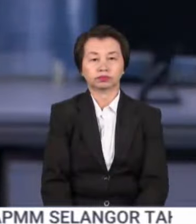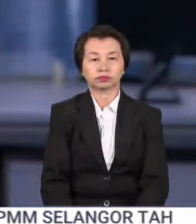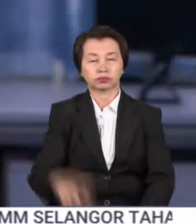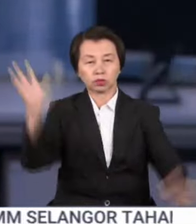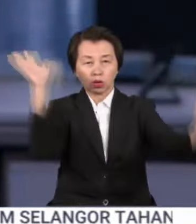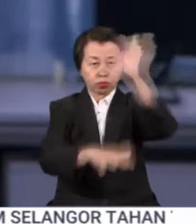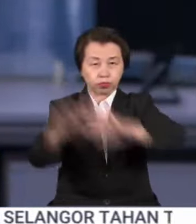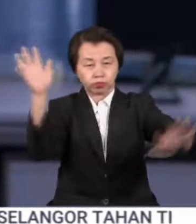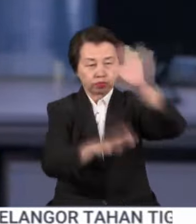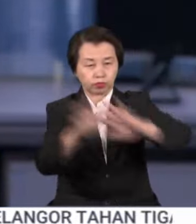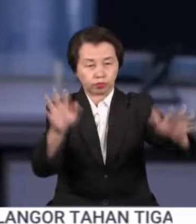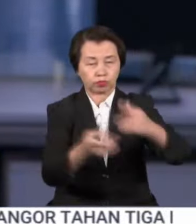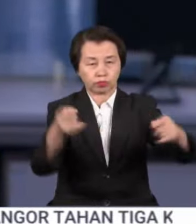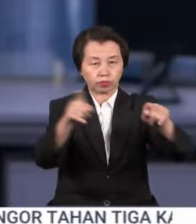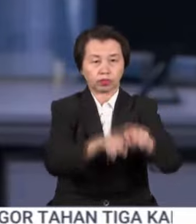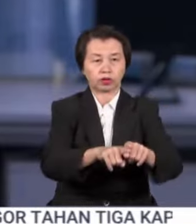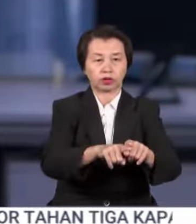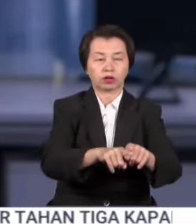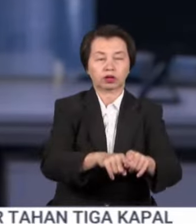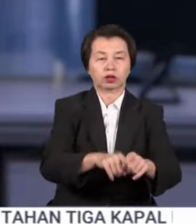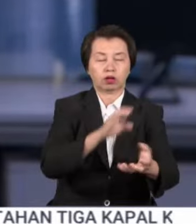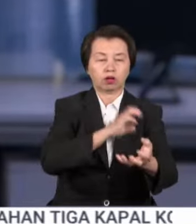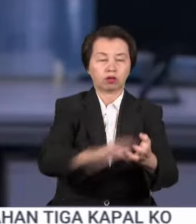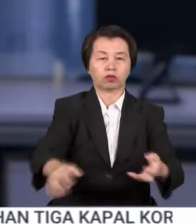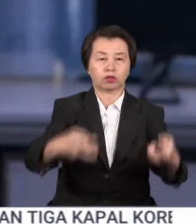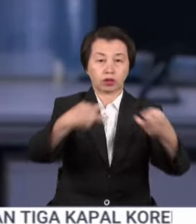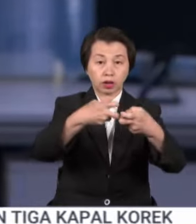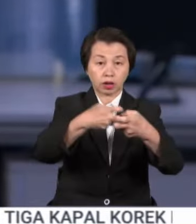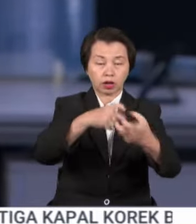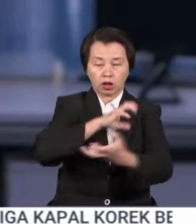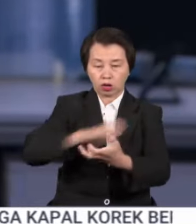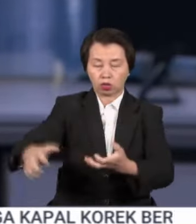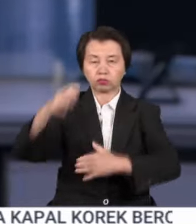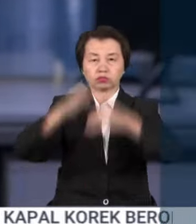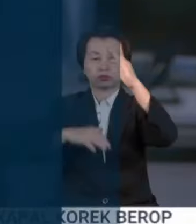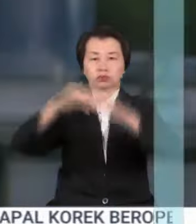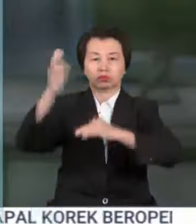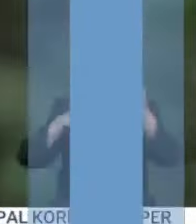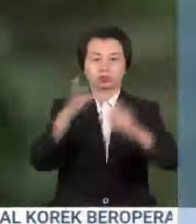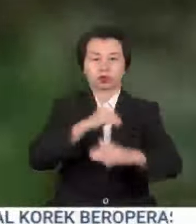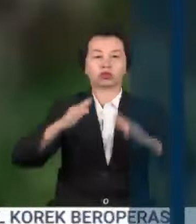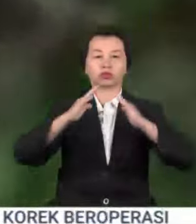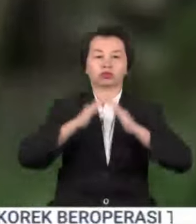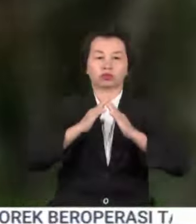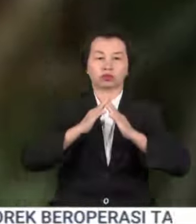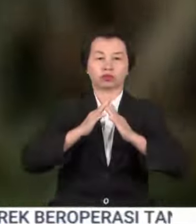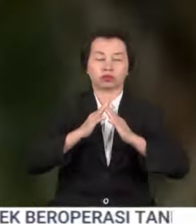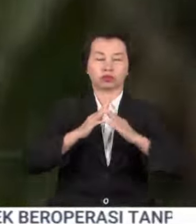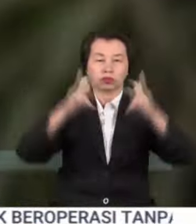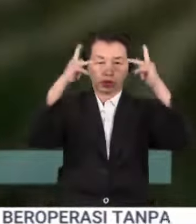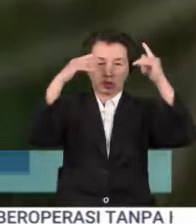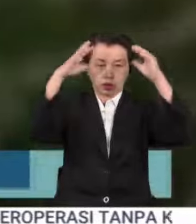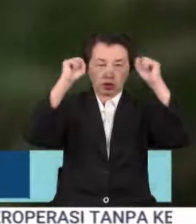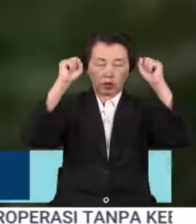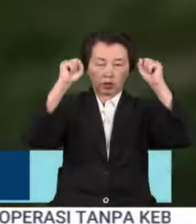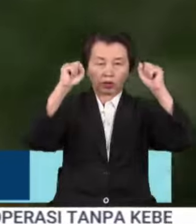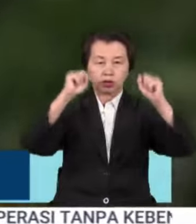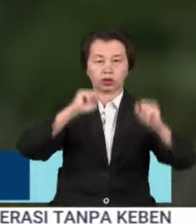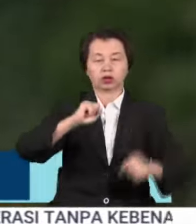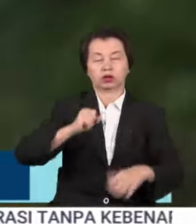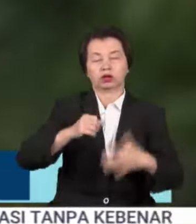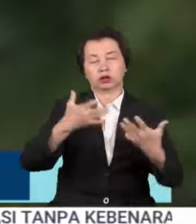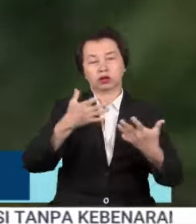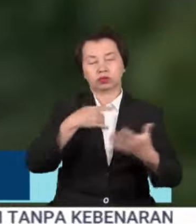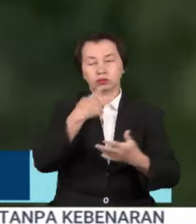Taufan yang melanda Pulau Guam menjejaskan bekalan elektrik, memusnahkan bangunan dan kediaman. Presiden Joe Biden telah mengisytiharkan darurat